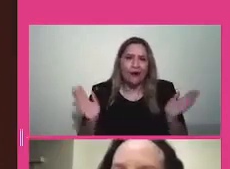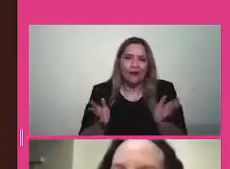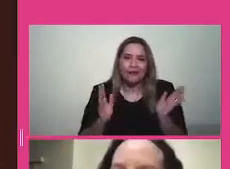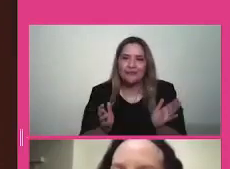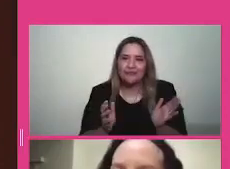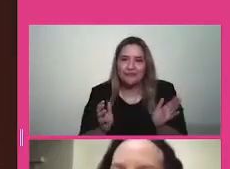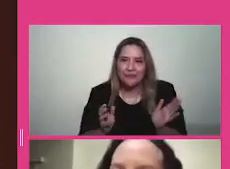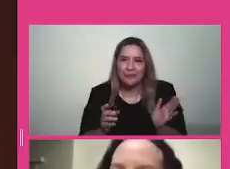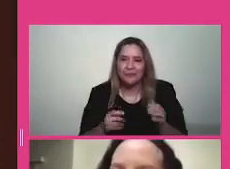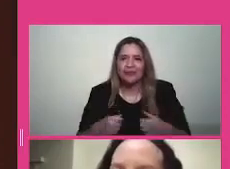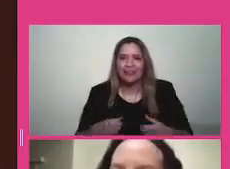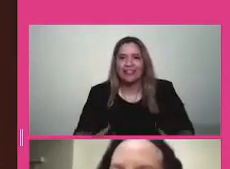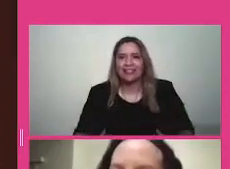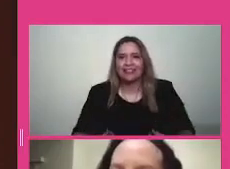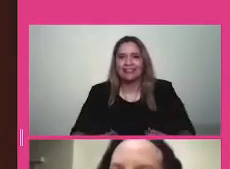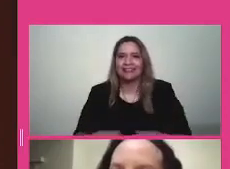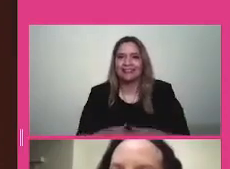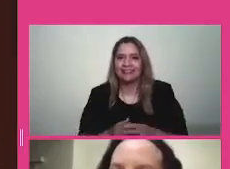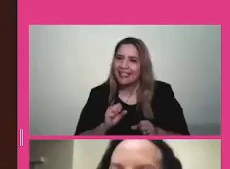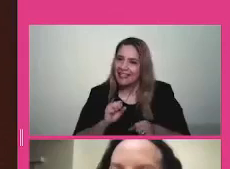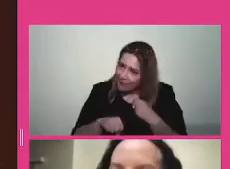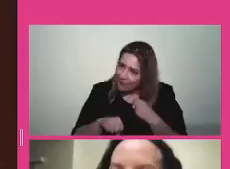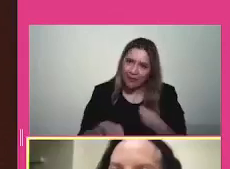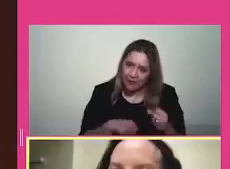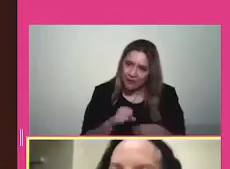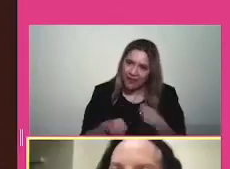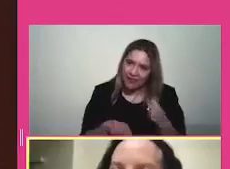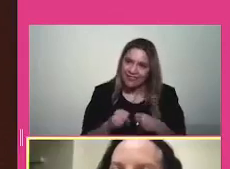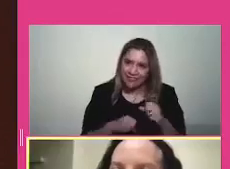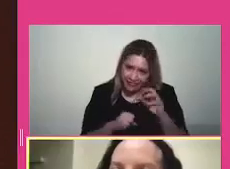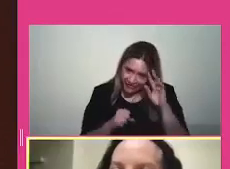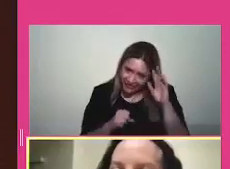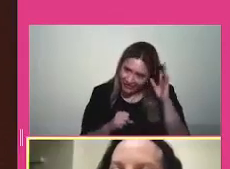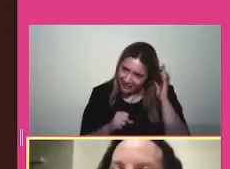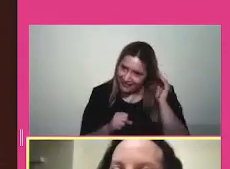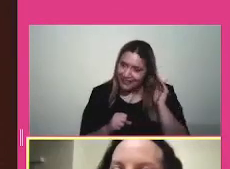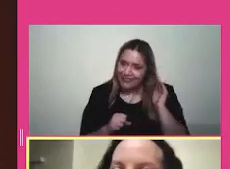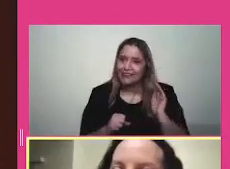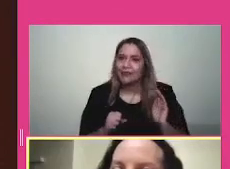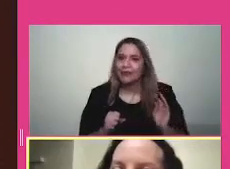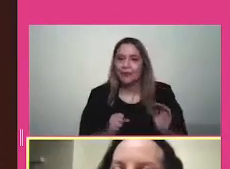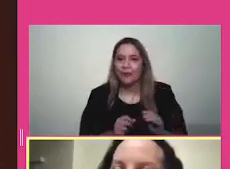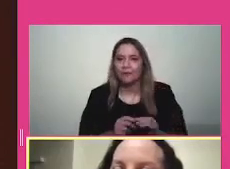Θα προσπαθήσω τώρα. Προσπάθησε, για προσπάθησε μας.